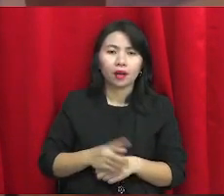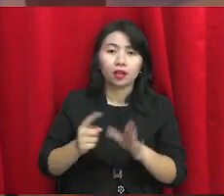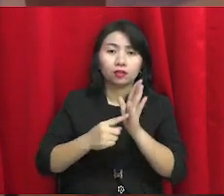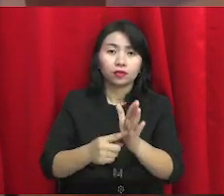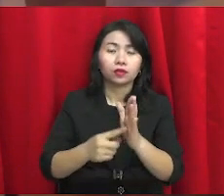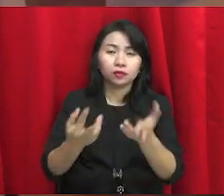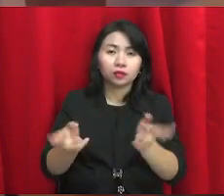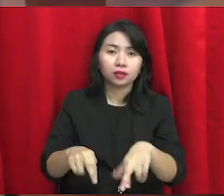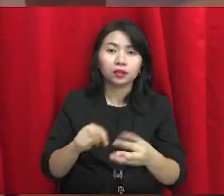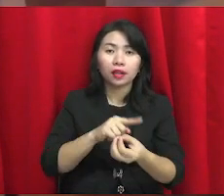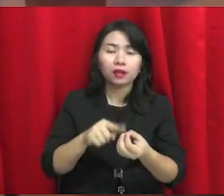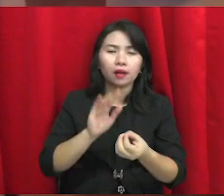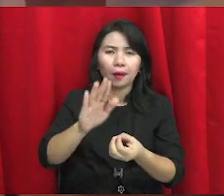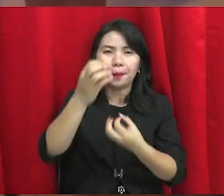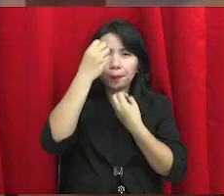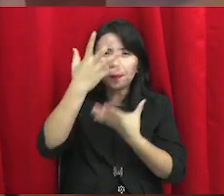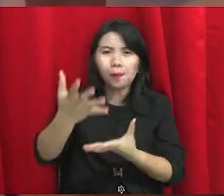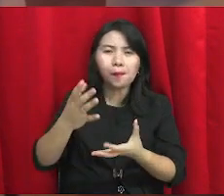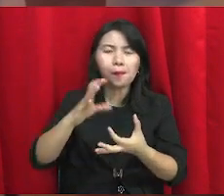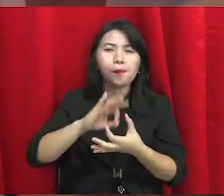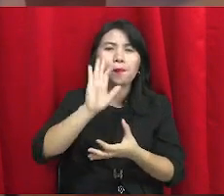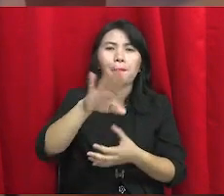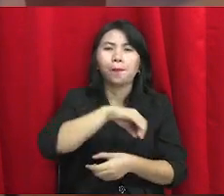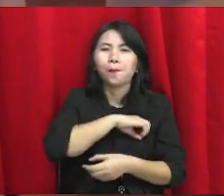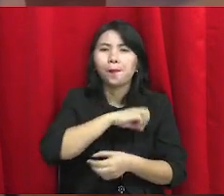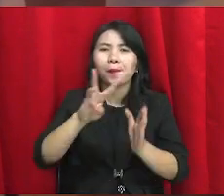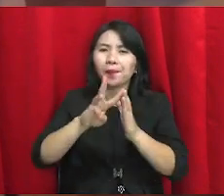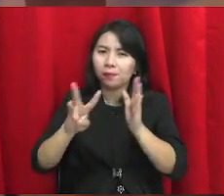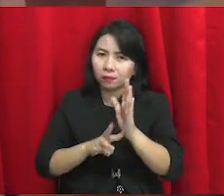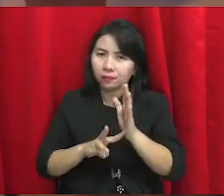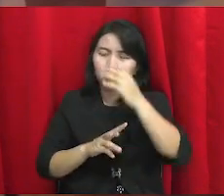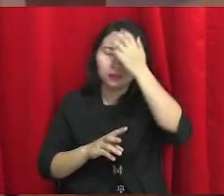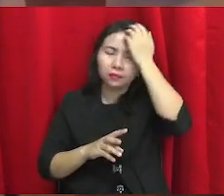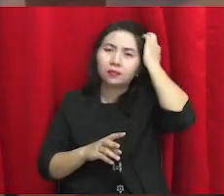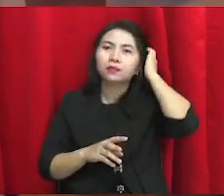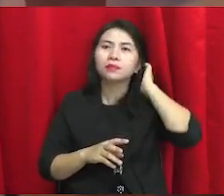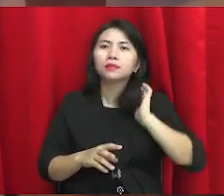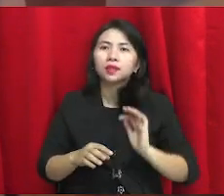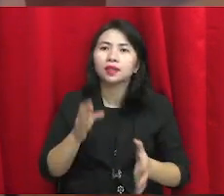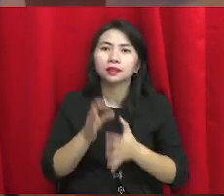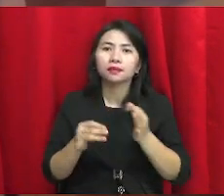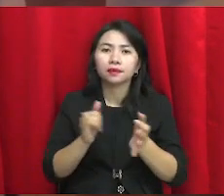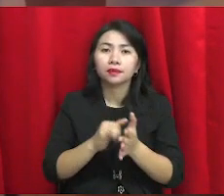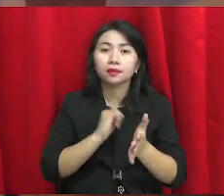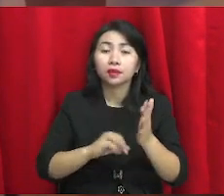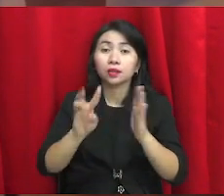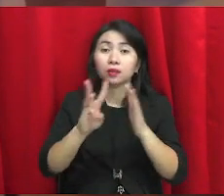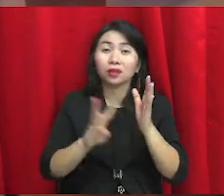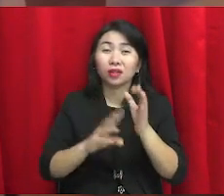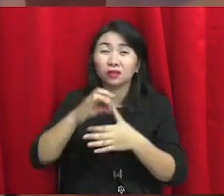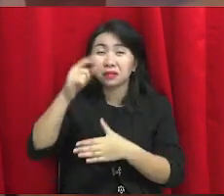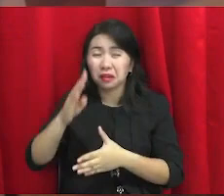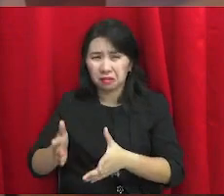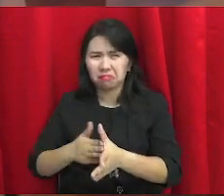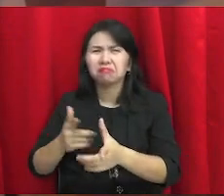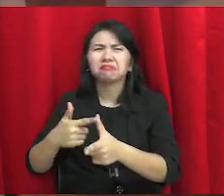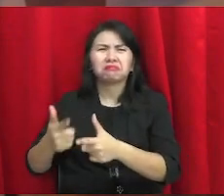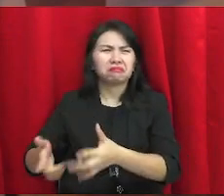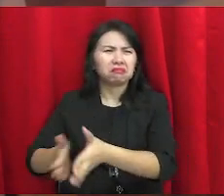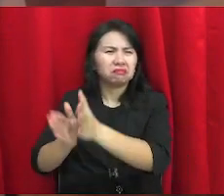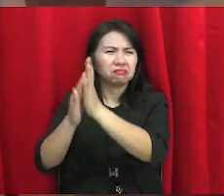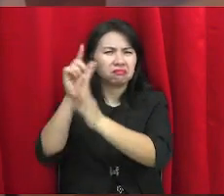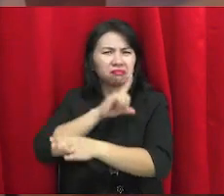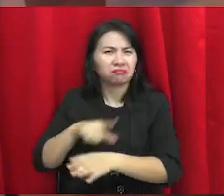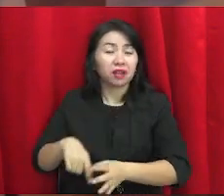patungkol sa pagsunod mo doon sa gusto mong mangyari. If it is the will of God, praise the Lord. If it is not